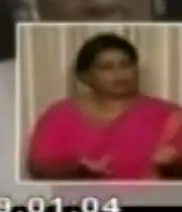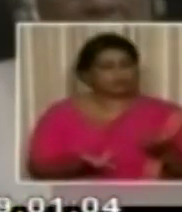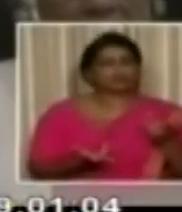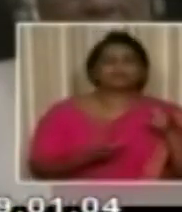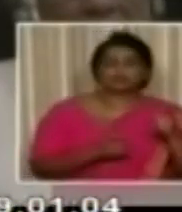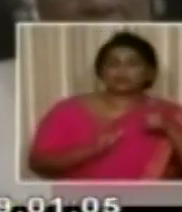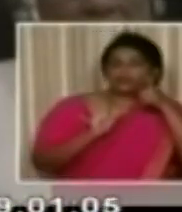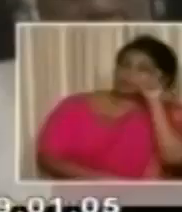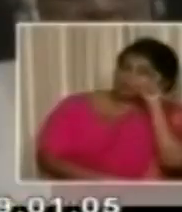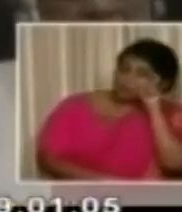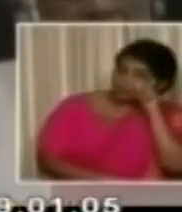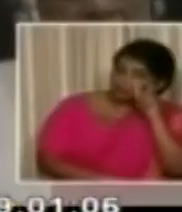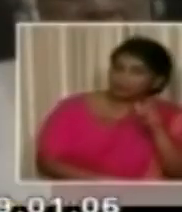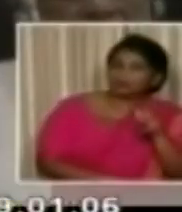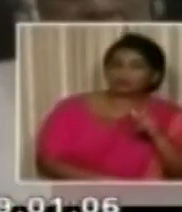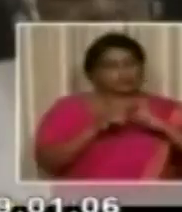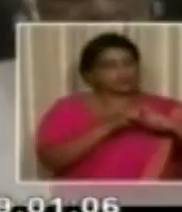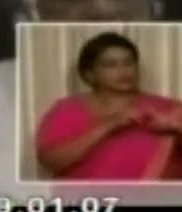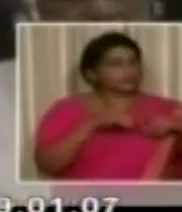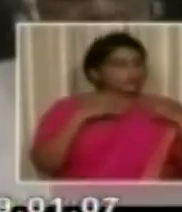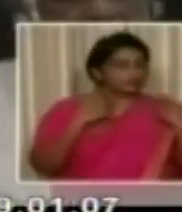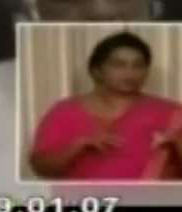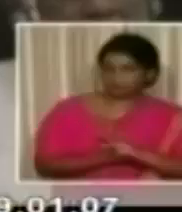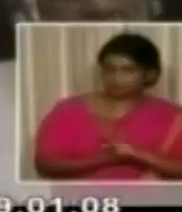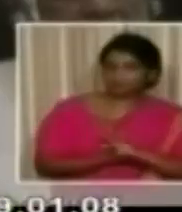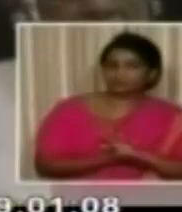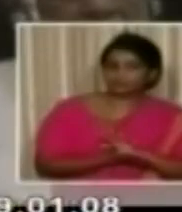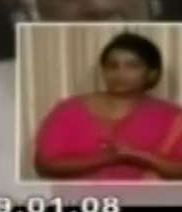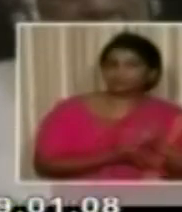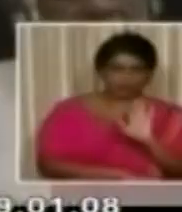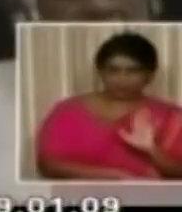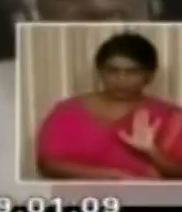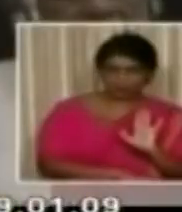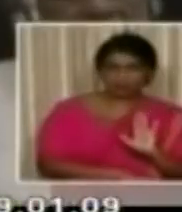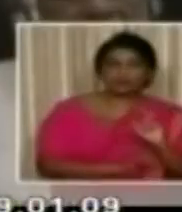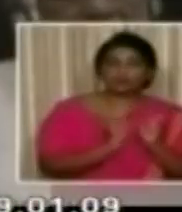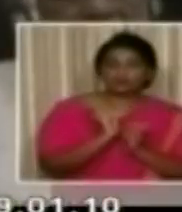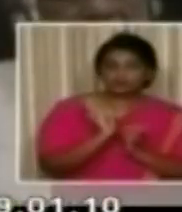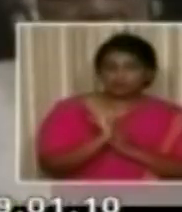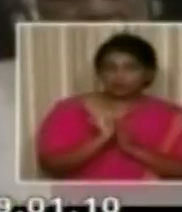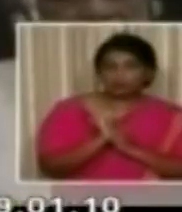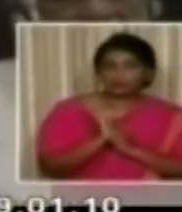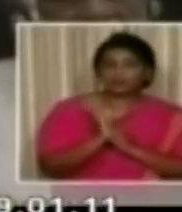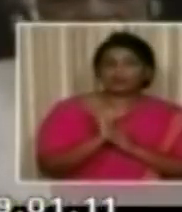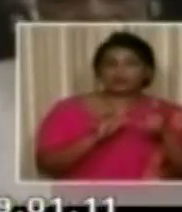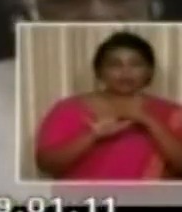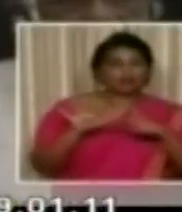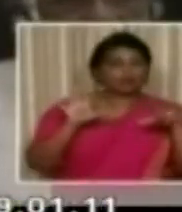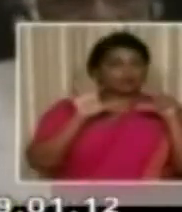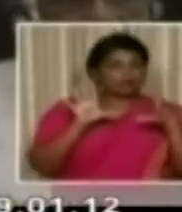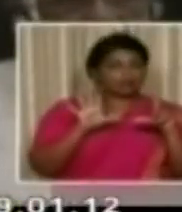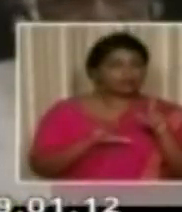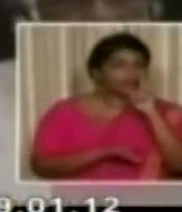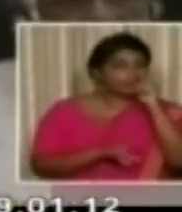இந்த சம்பவம் தொடர்பில் தேவையான சாட்சியங்களை சேகரித்து அதற்கு அமைய தீர்மானம் ஒன்றை எடுத்தோம். இதன் போது குழுவில் அங்கம் வகிக்கும் 7